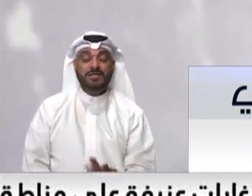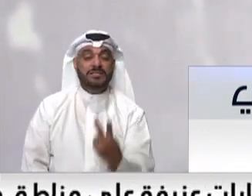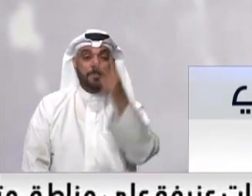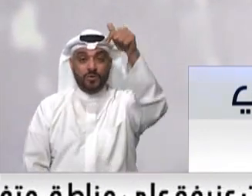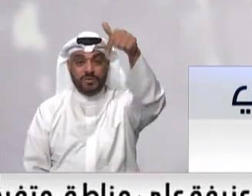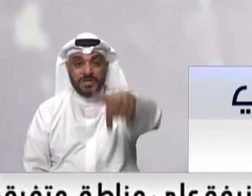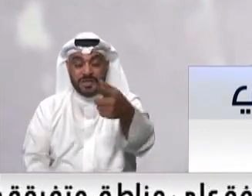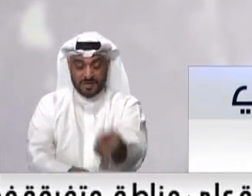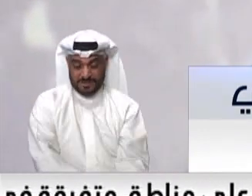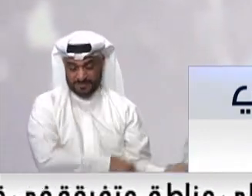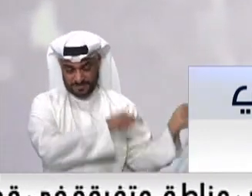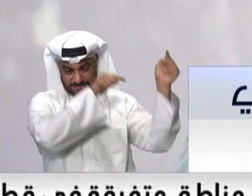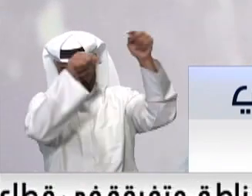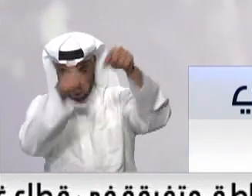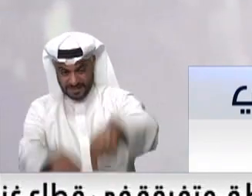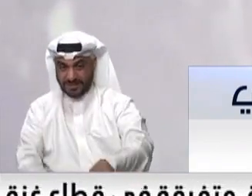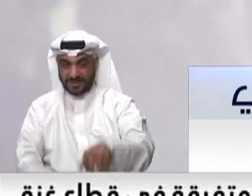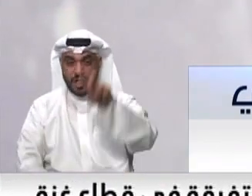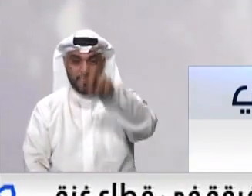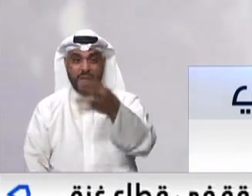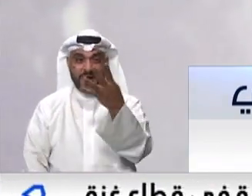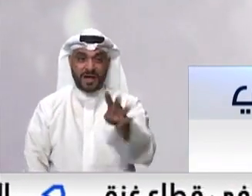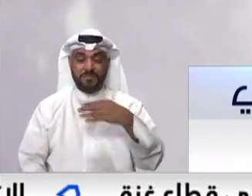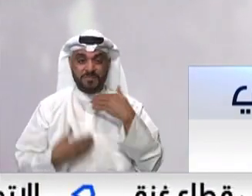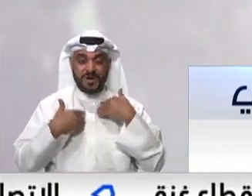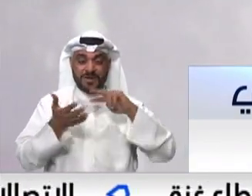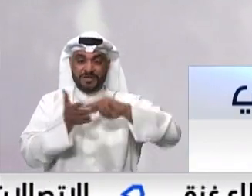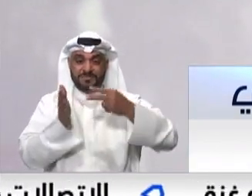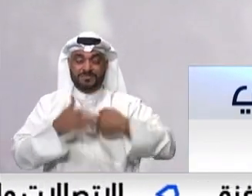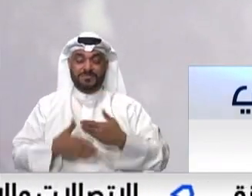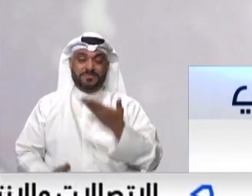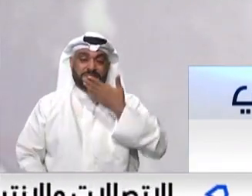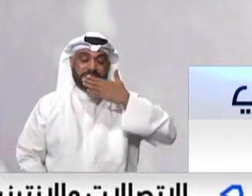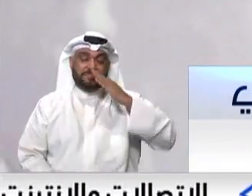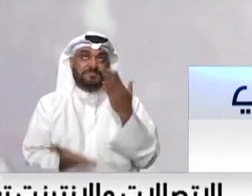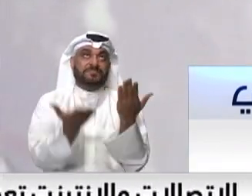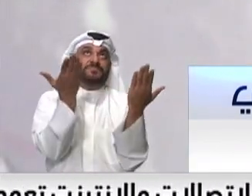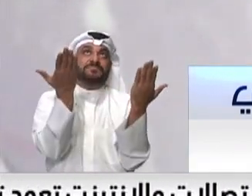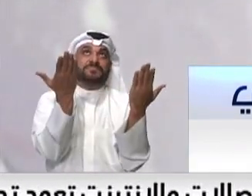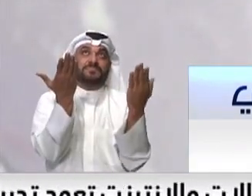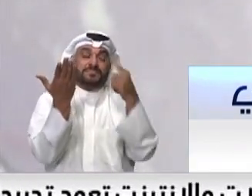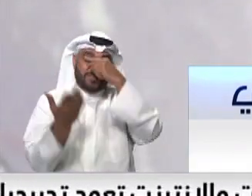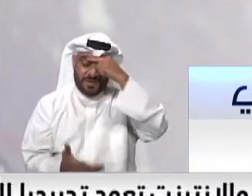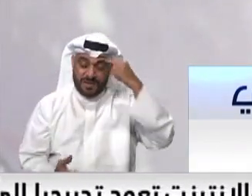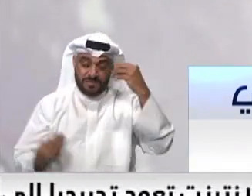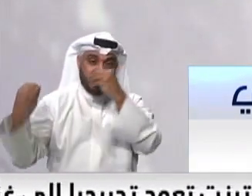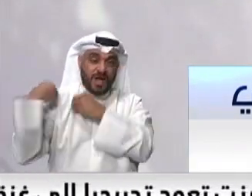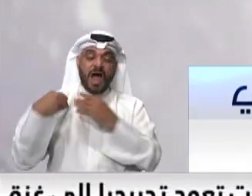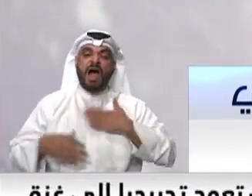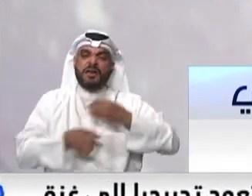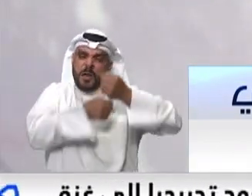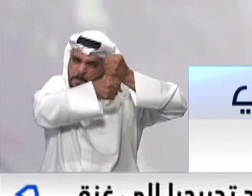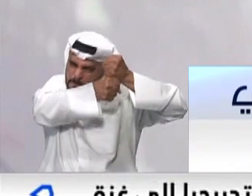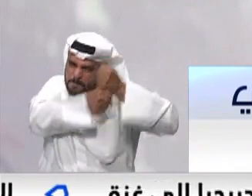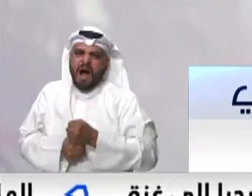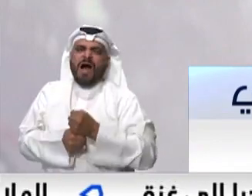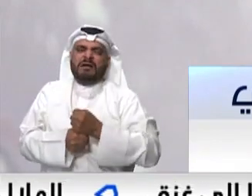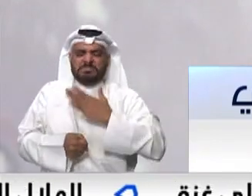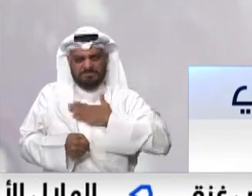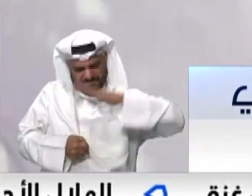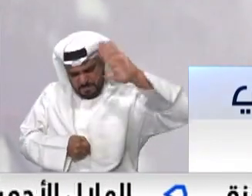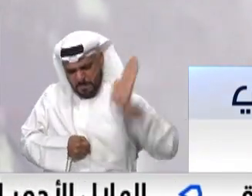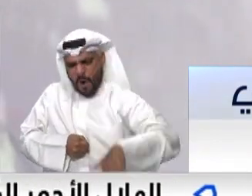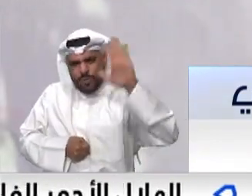في 48، برضه يريدون تهجيرنا، وهذا نرفضه رفضا باتا إن شاء الله، وسنظل باقون حتى آخر طفل في